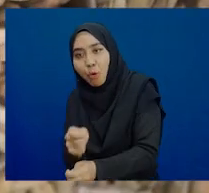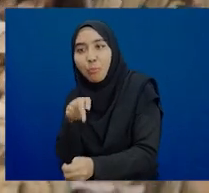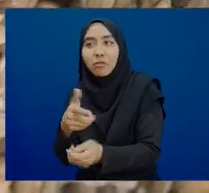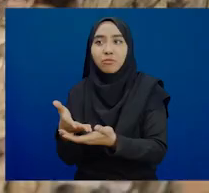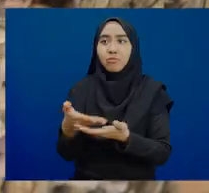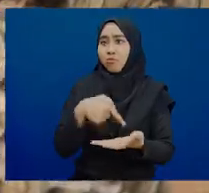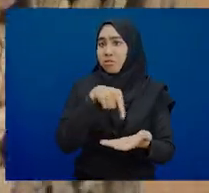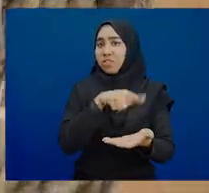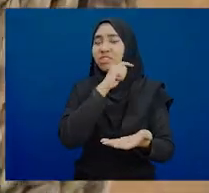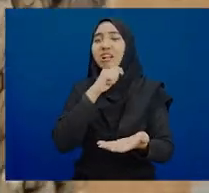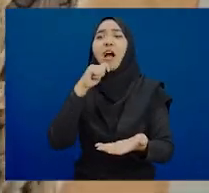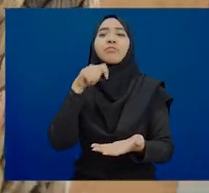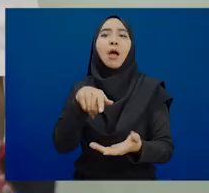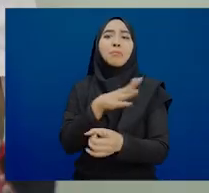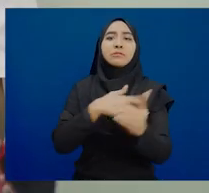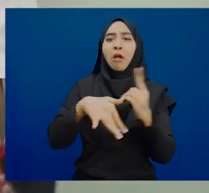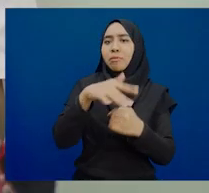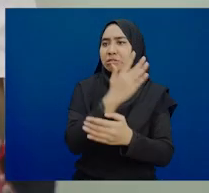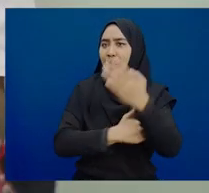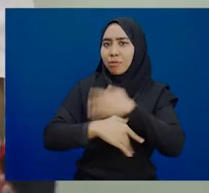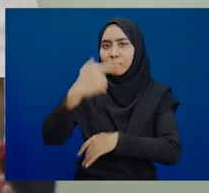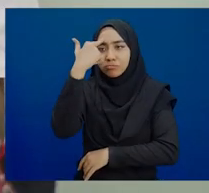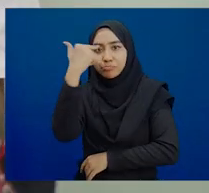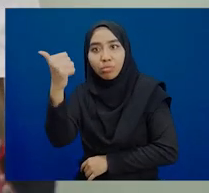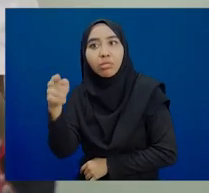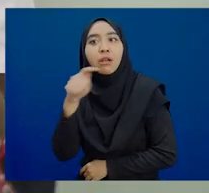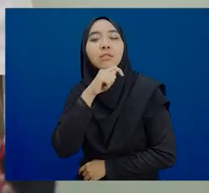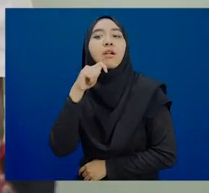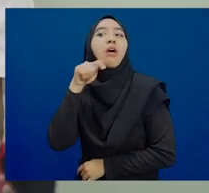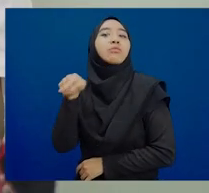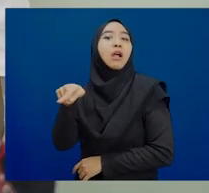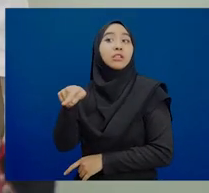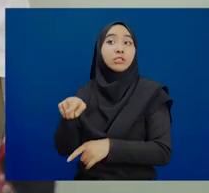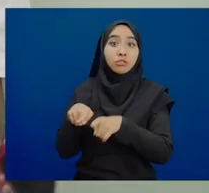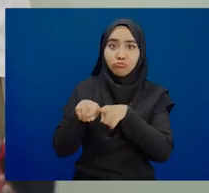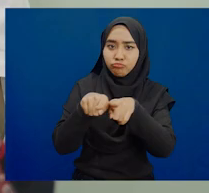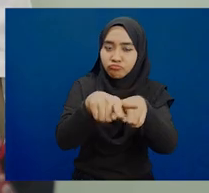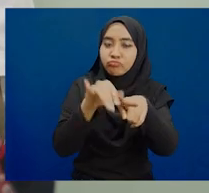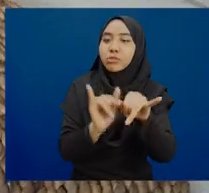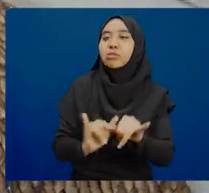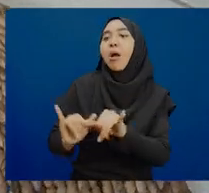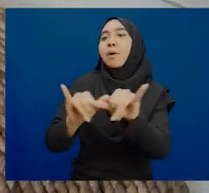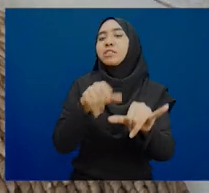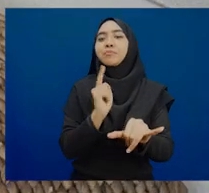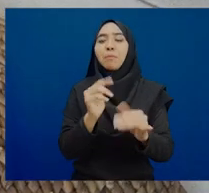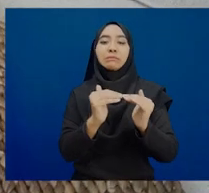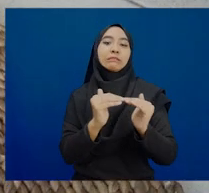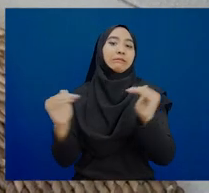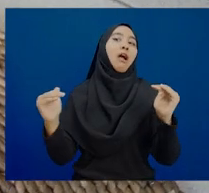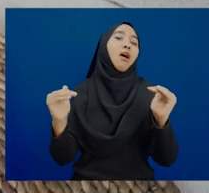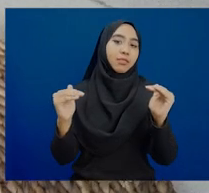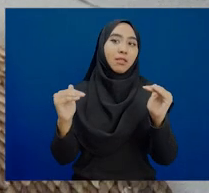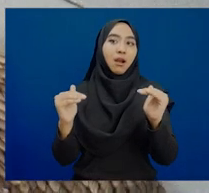ternyata mereka juga pintar. Ternyata mereka juga tidak kalah dengan kita-kita yang tidak